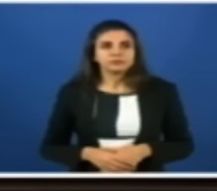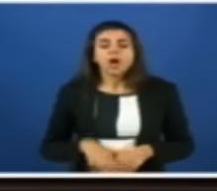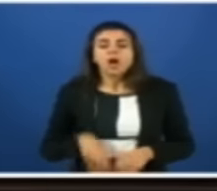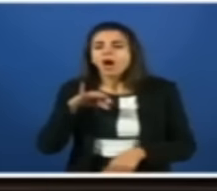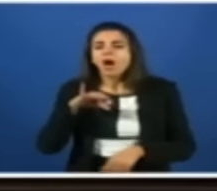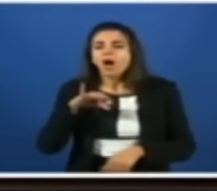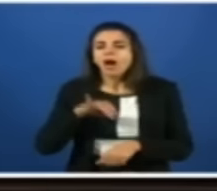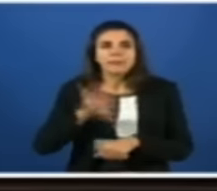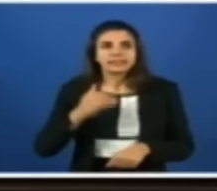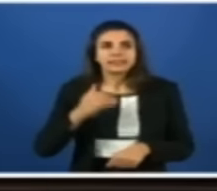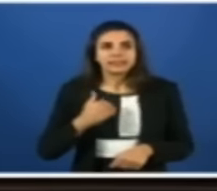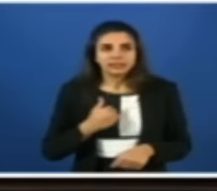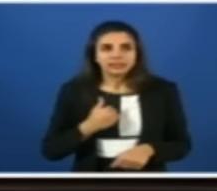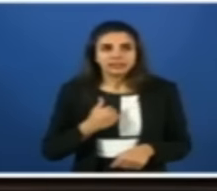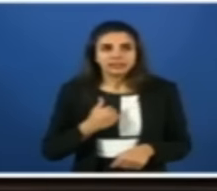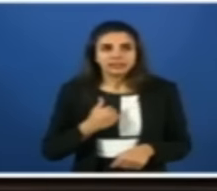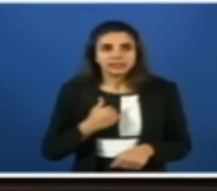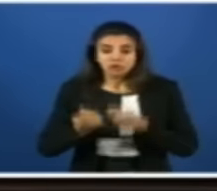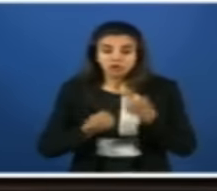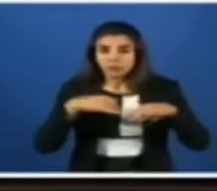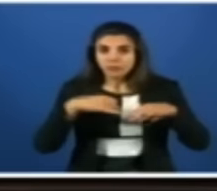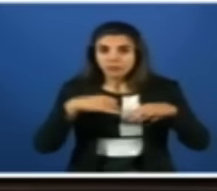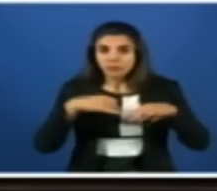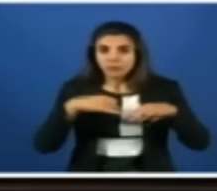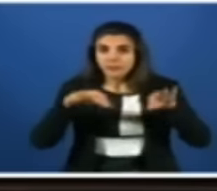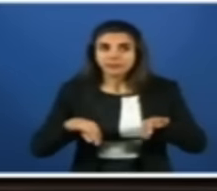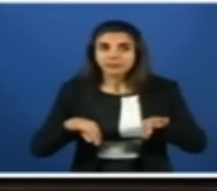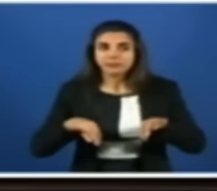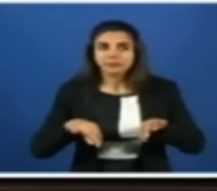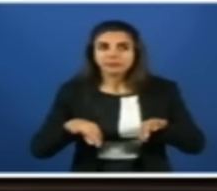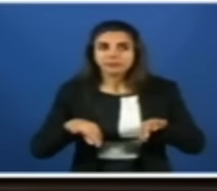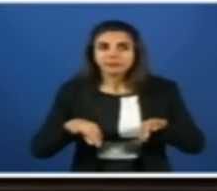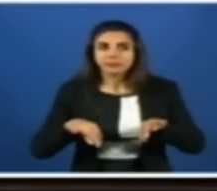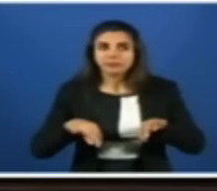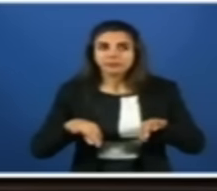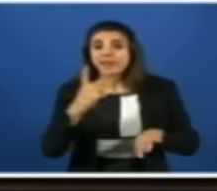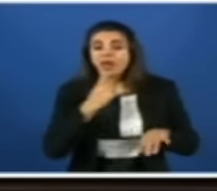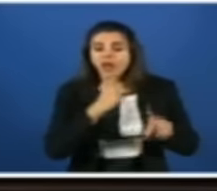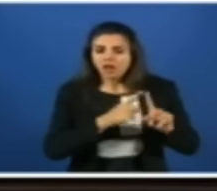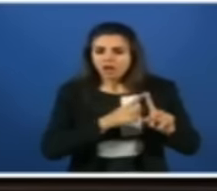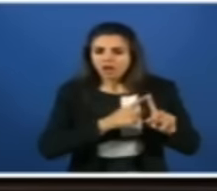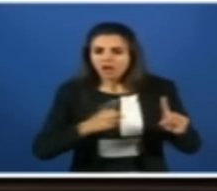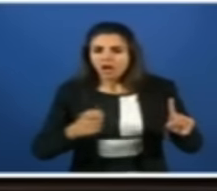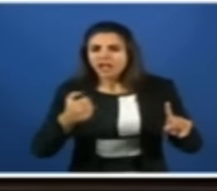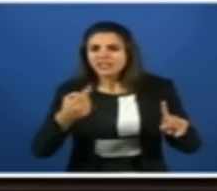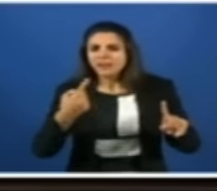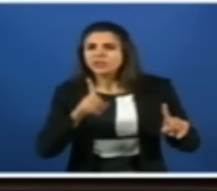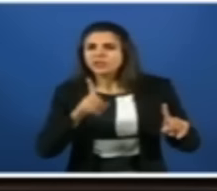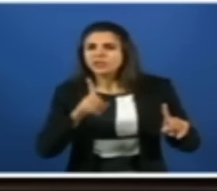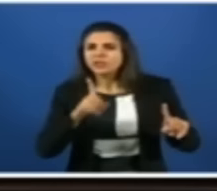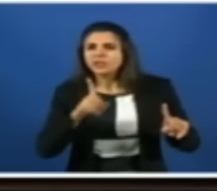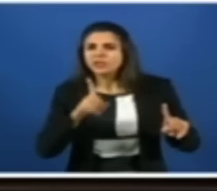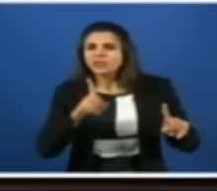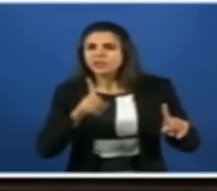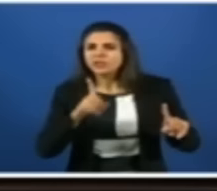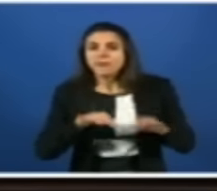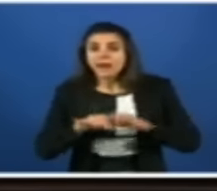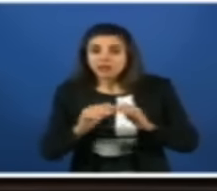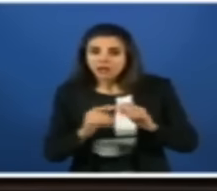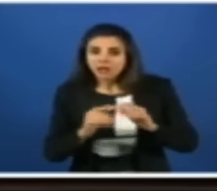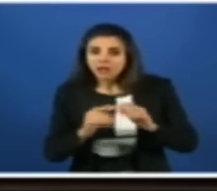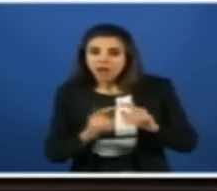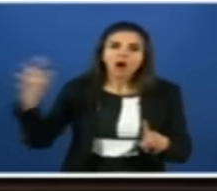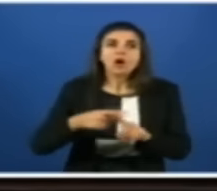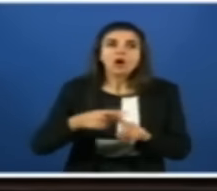Hemen harekete geçtim. Ve 14 yılda 6100 kilometrenin üzerine